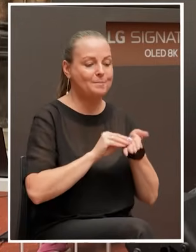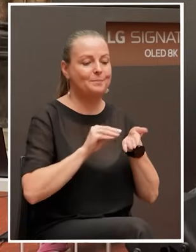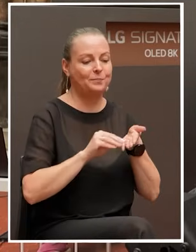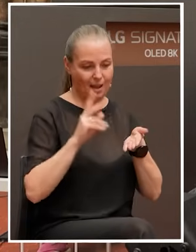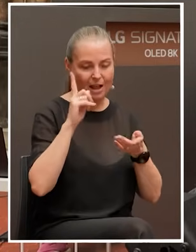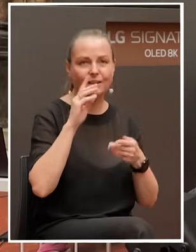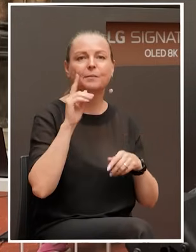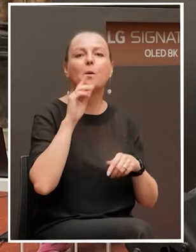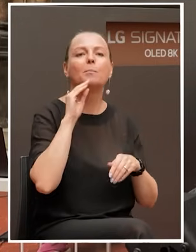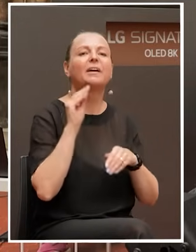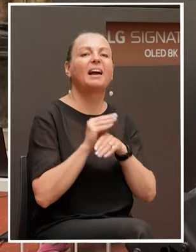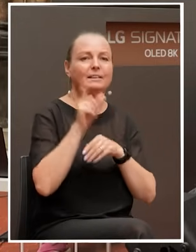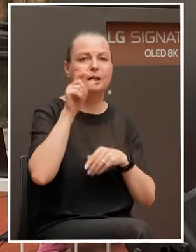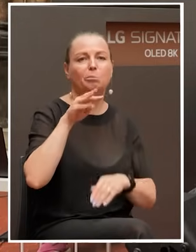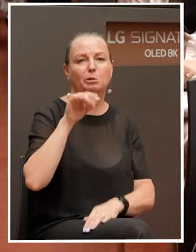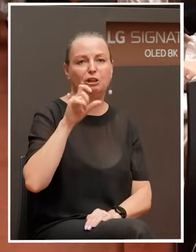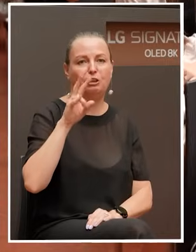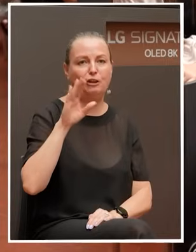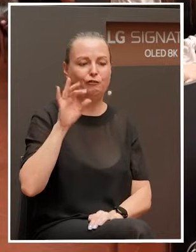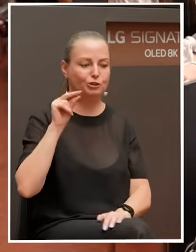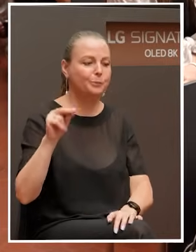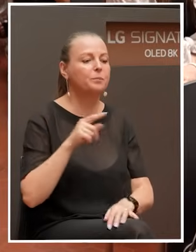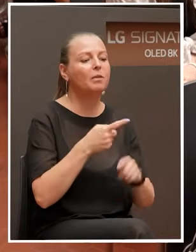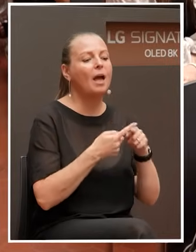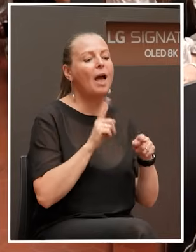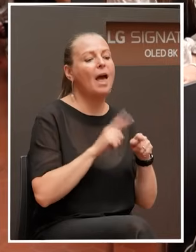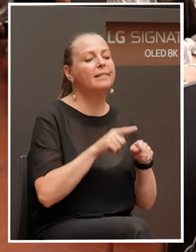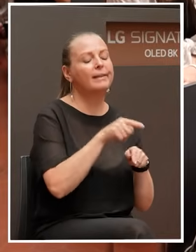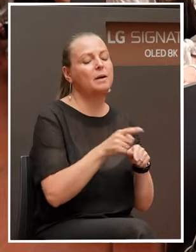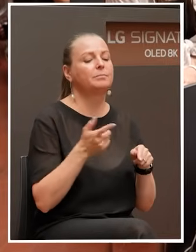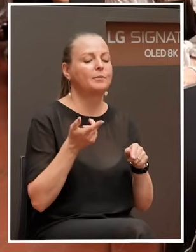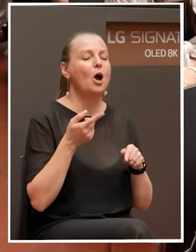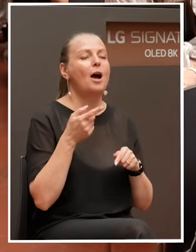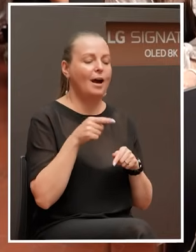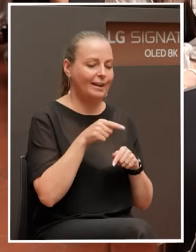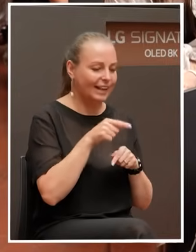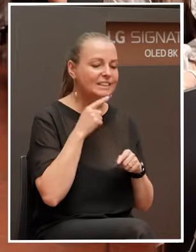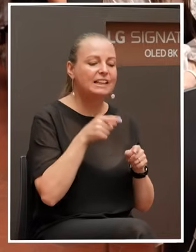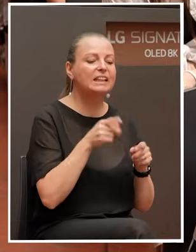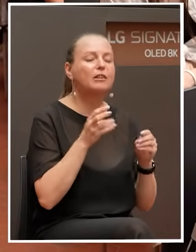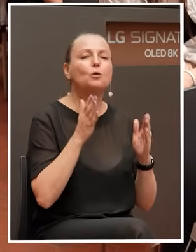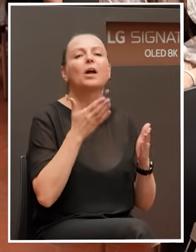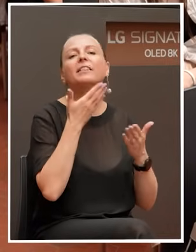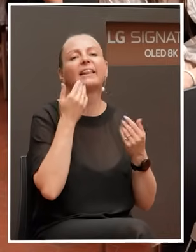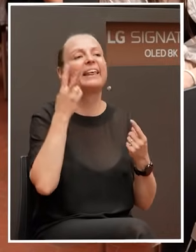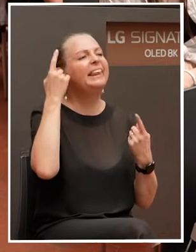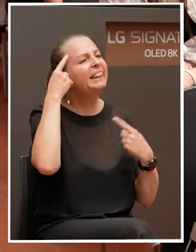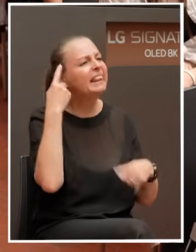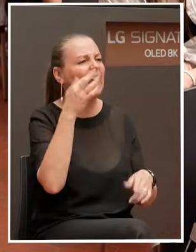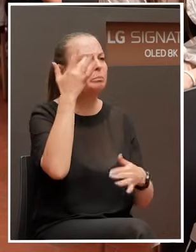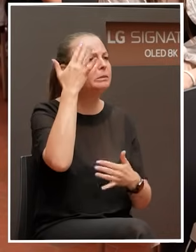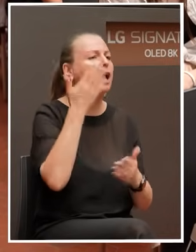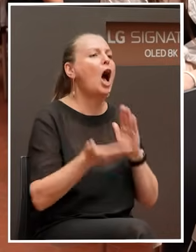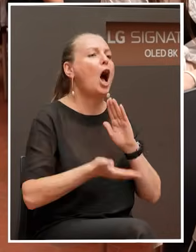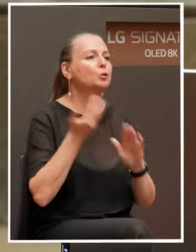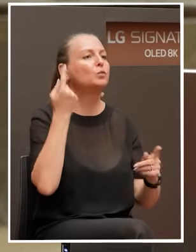Профессиональный критик Михневич. Картинка есть в сущности отрицание картины, как принято ее понимать. Тут не только нет никакой идеи, никакой мысли, но совершенно